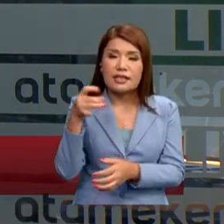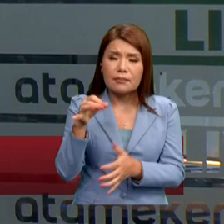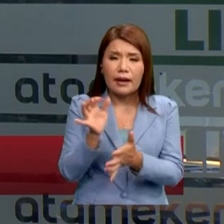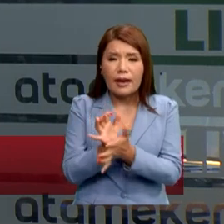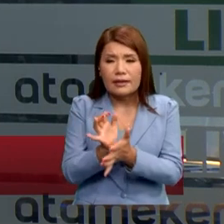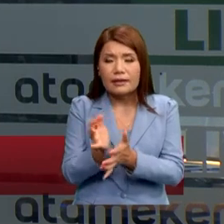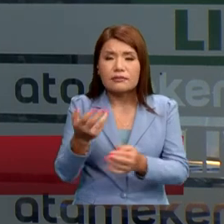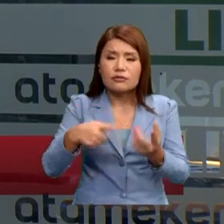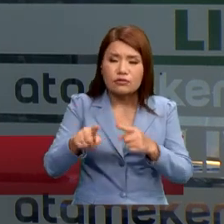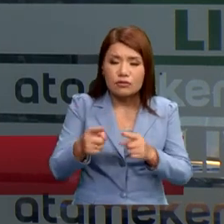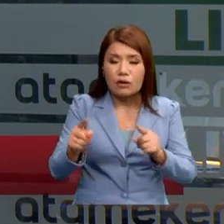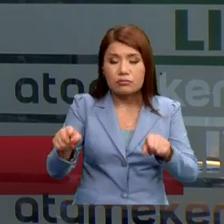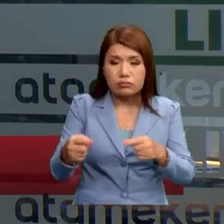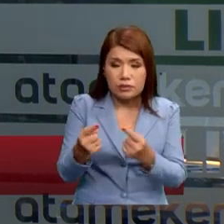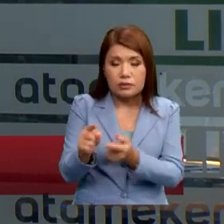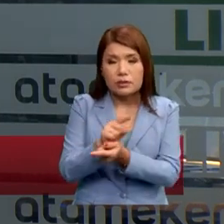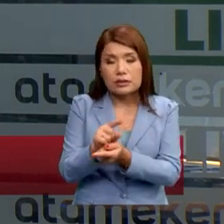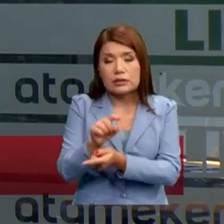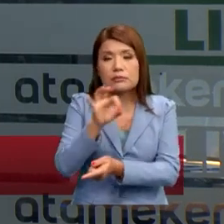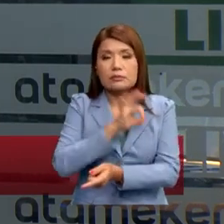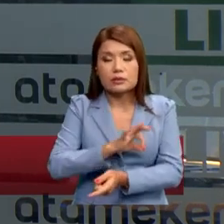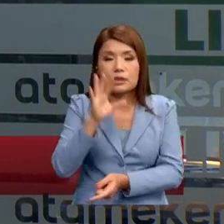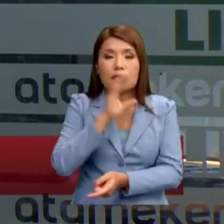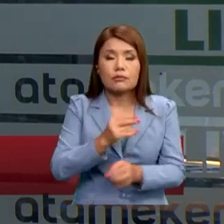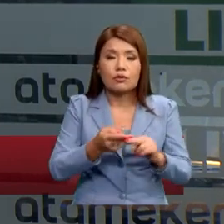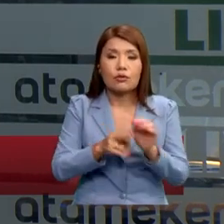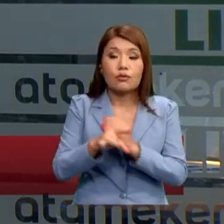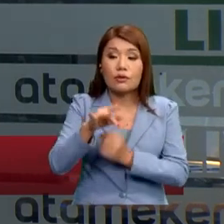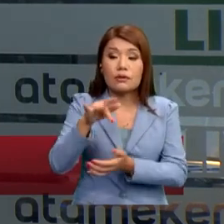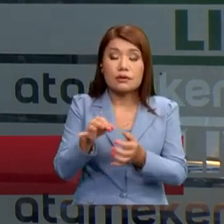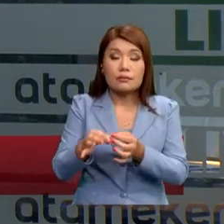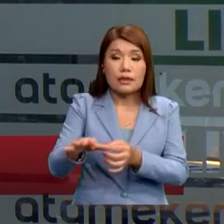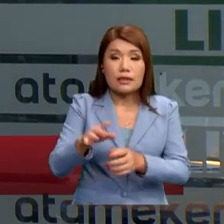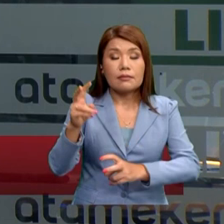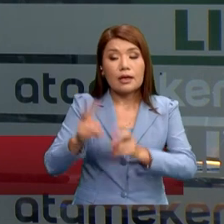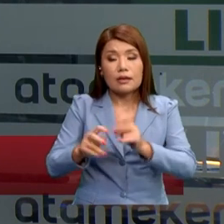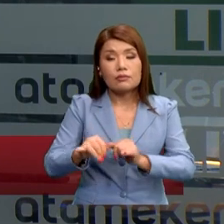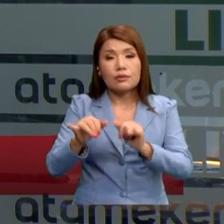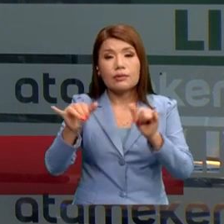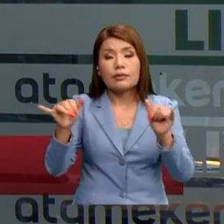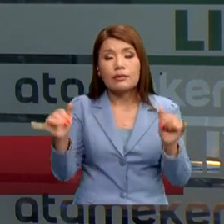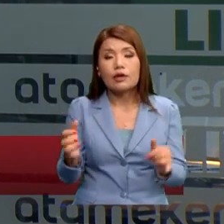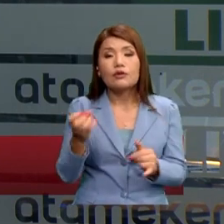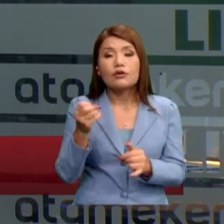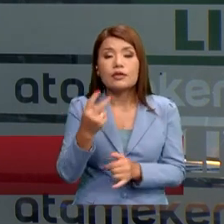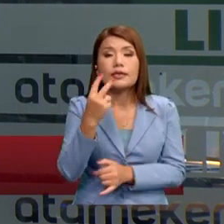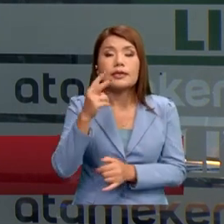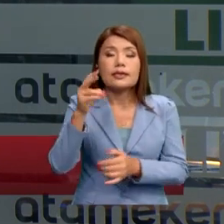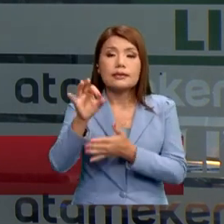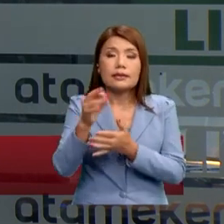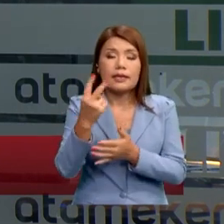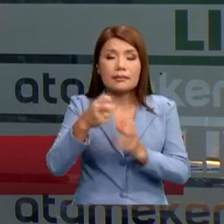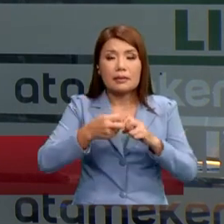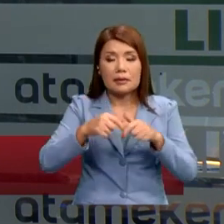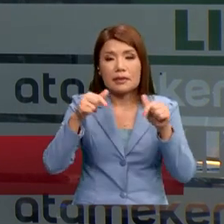қалдықтарын қайта өңдеп, пайдаға жаратуда. Былтыр іргесі қаланған нысан өңір өндірісін өркендетумен қатар екі бірдей мәселені